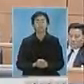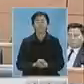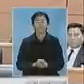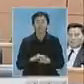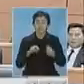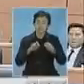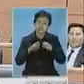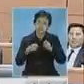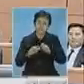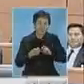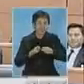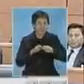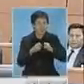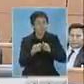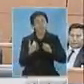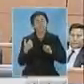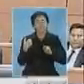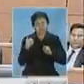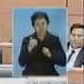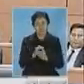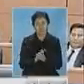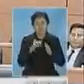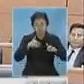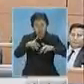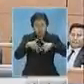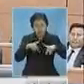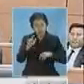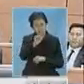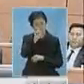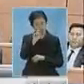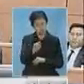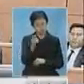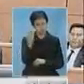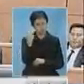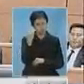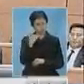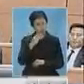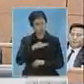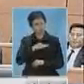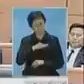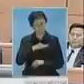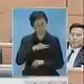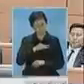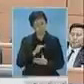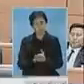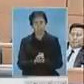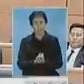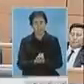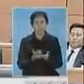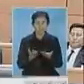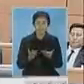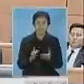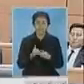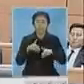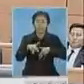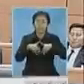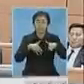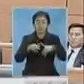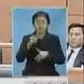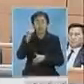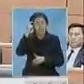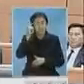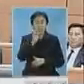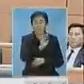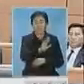เรื่องเป็นราวขึ้นมาคนเขาก็วิพากษ์วิจารณ์เวลานั้นปฏิเสธก็ปฏิเสธมาครับแต่ประชาชนจะใช้